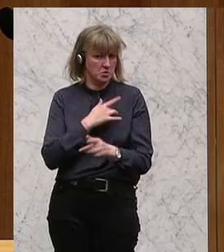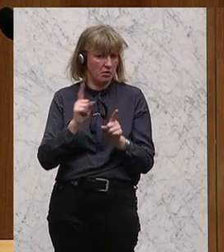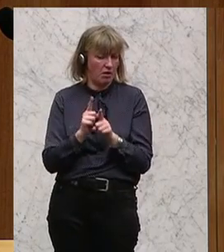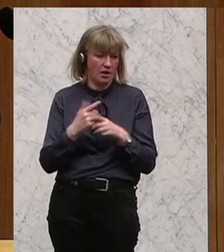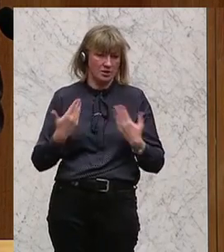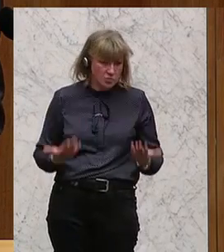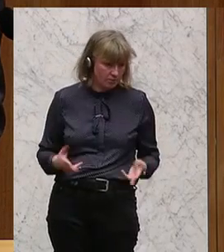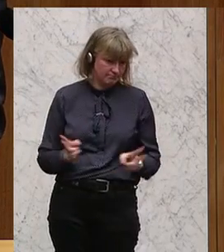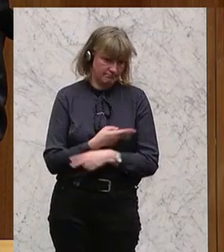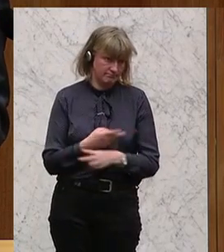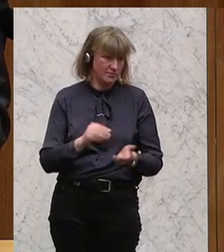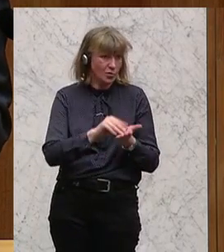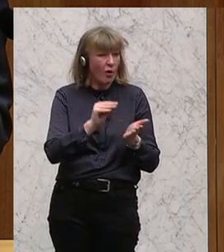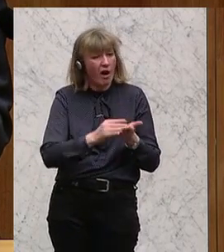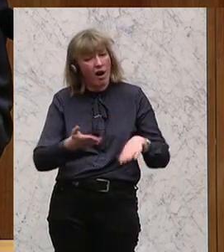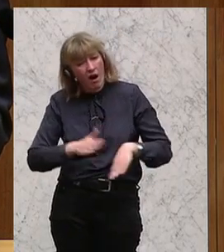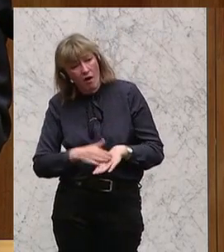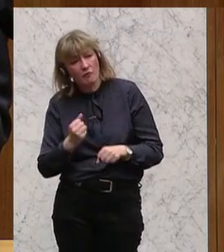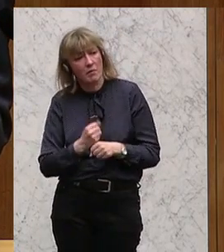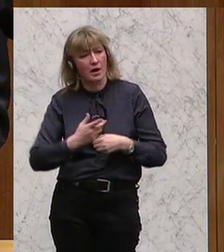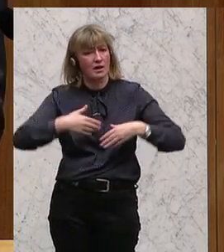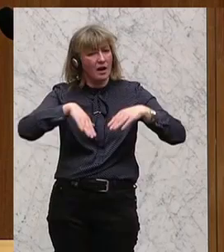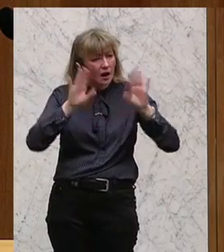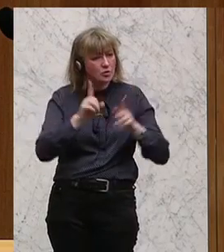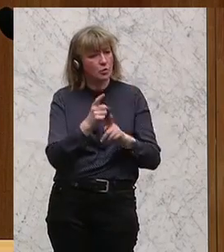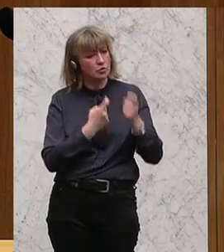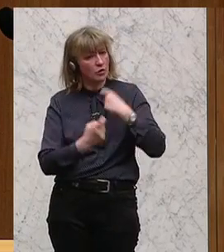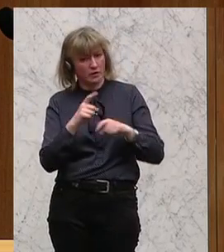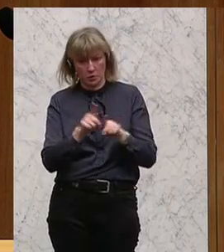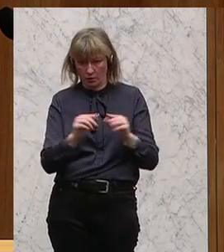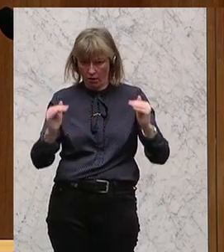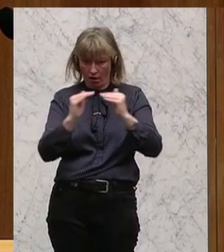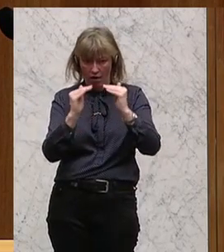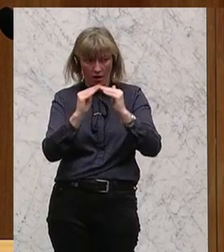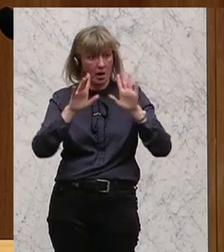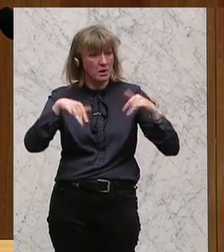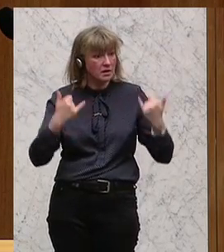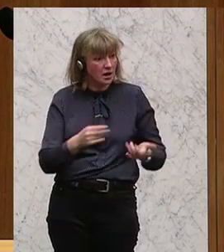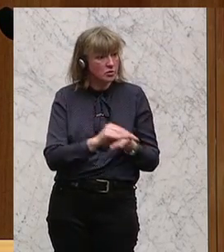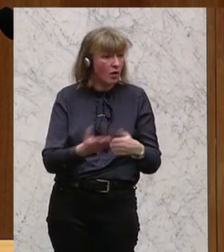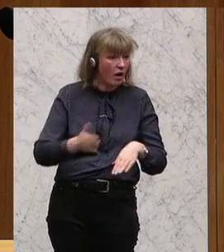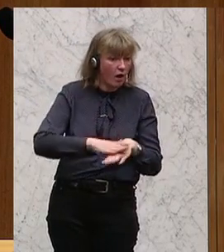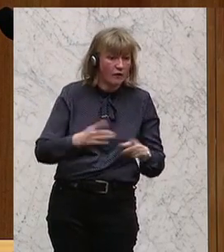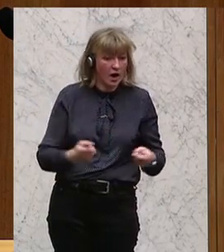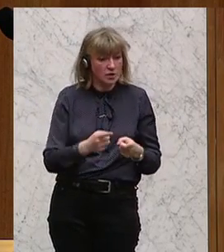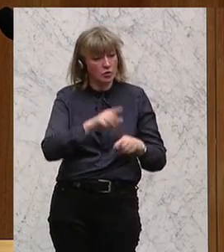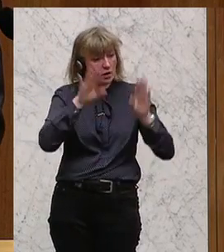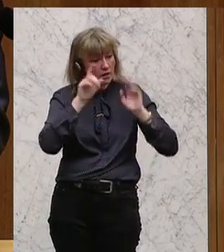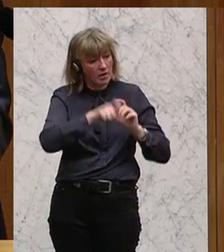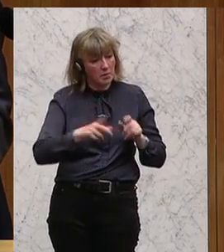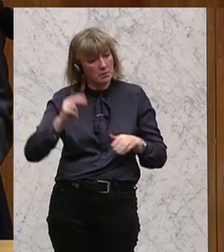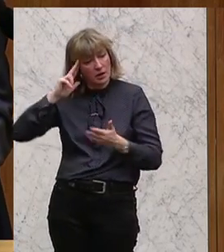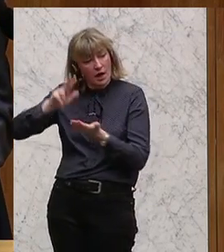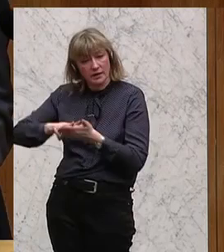jetzt gehen Sie noch einen Schritt weiter. Also Asyl und Zuwanderung haben Sie schon gleichgesetzt, aber jetzt setzen Sie auch noch die Asylwerber mit den